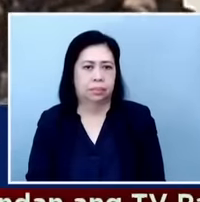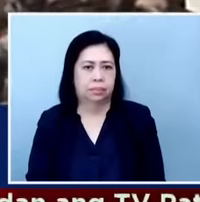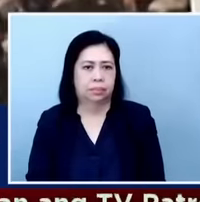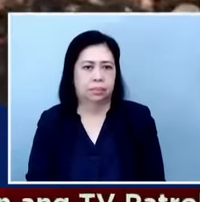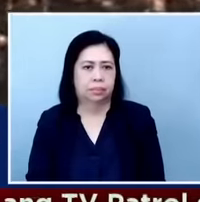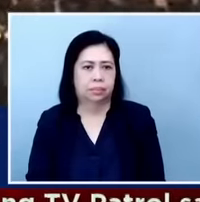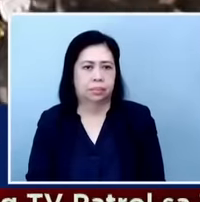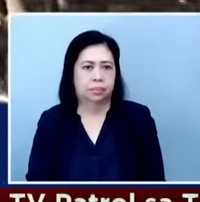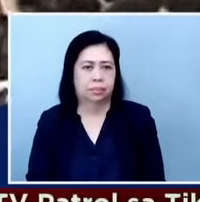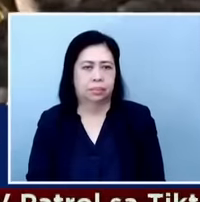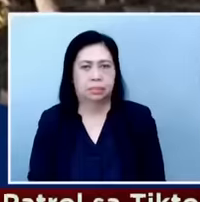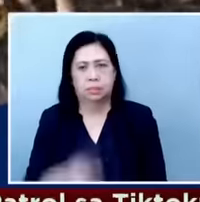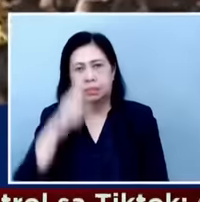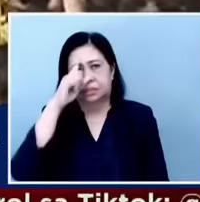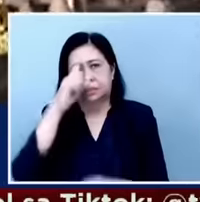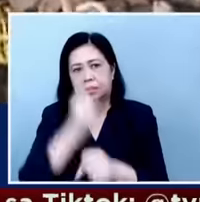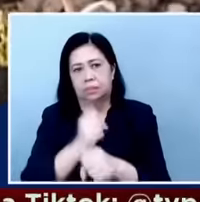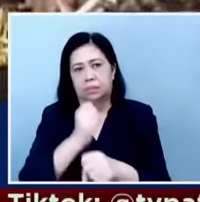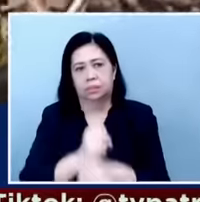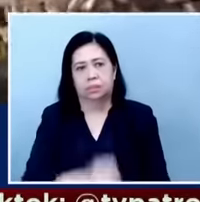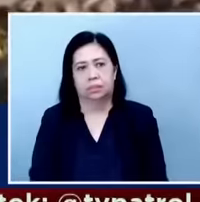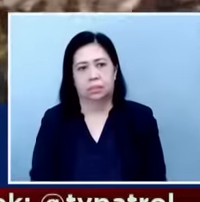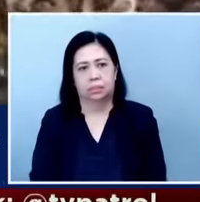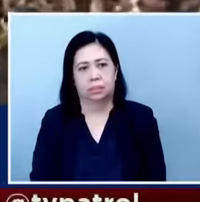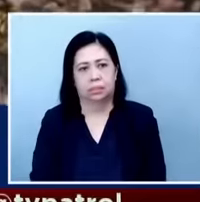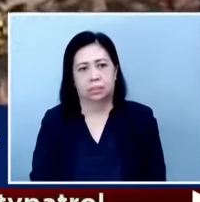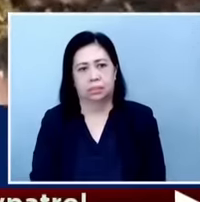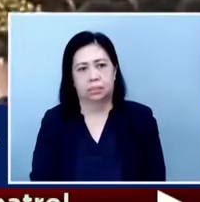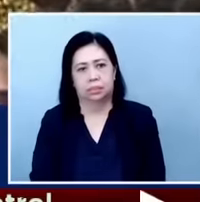Oh. Titigas ng ulo.